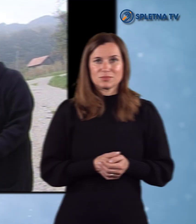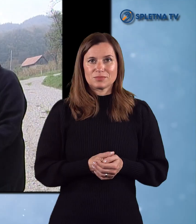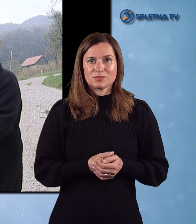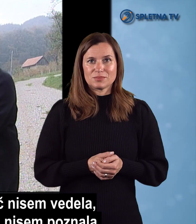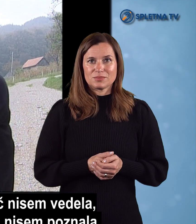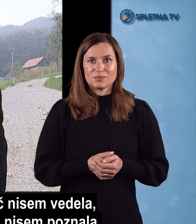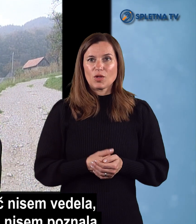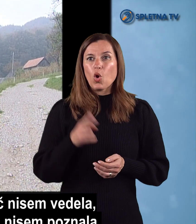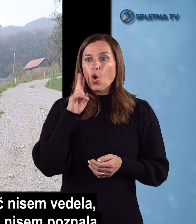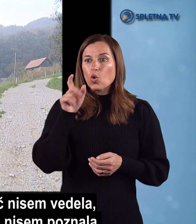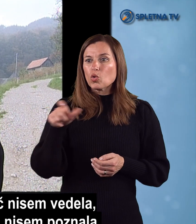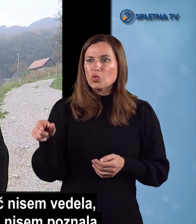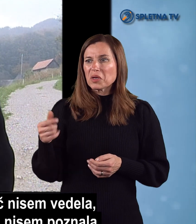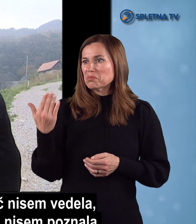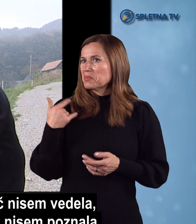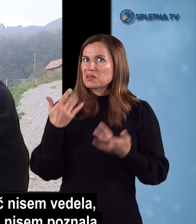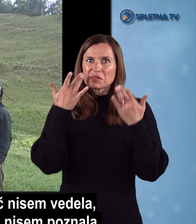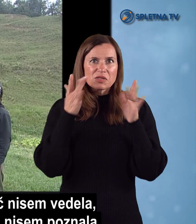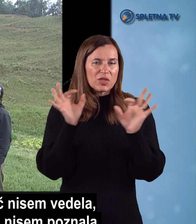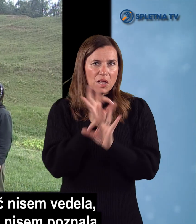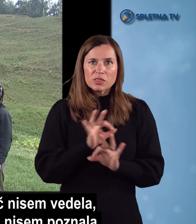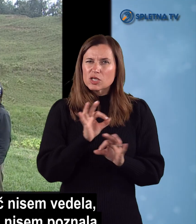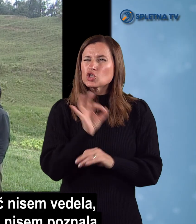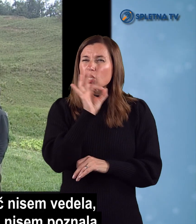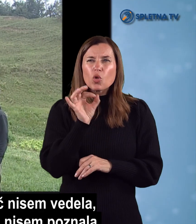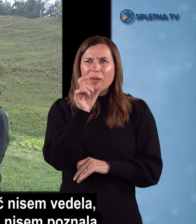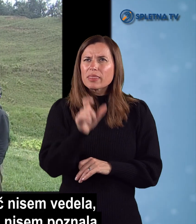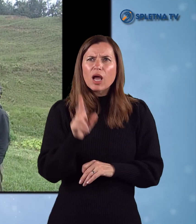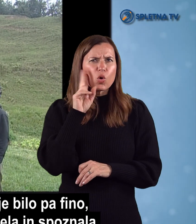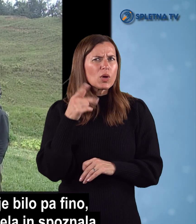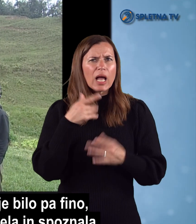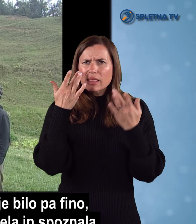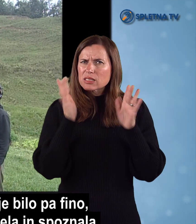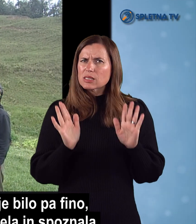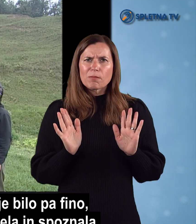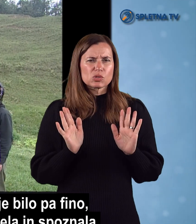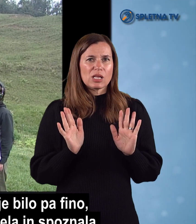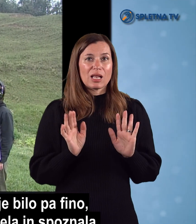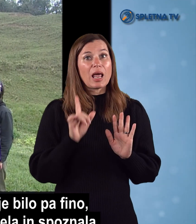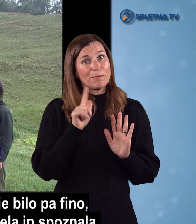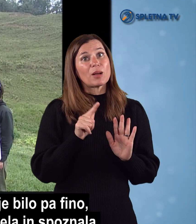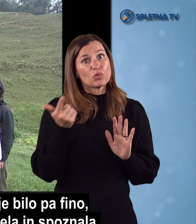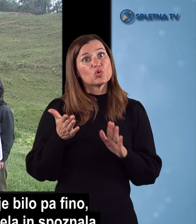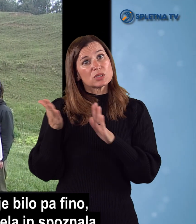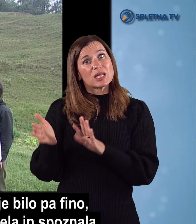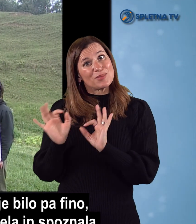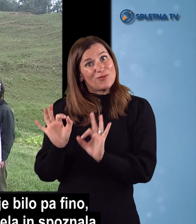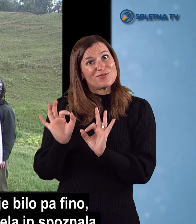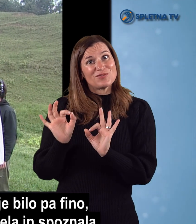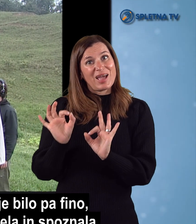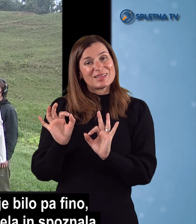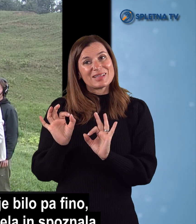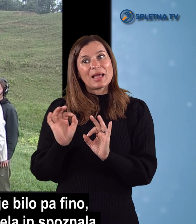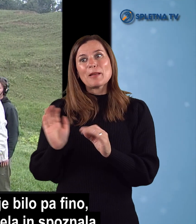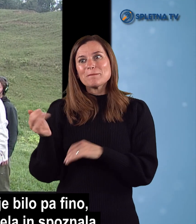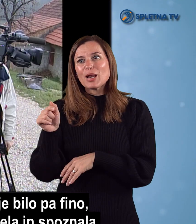O gluhih prej sploh nič nisem vedela, tudi nobenega gluhega nisem poznala. Ampak po eni strani je bilo pa fajn, ker sem preko